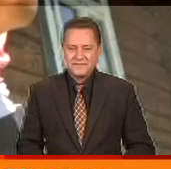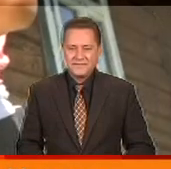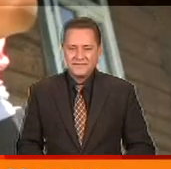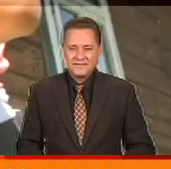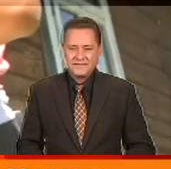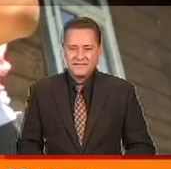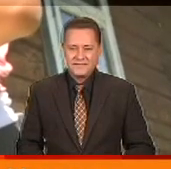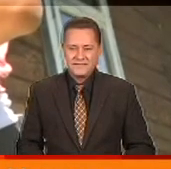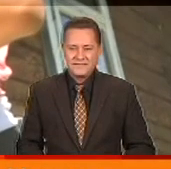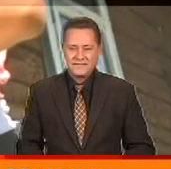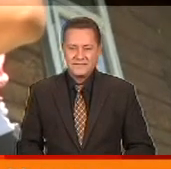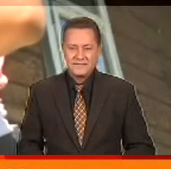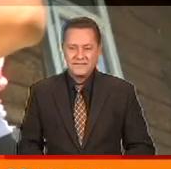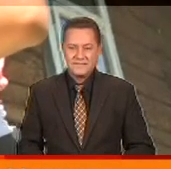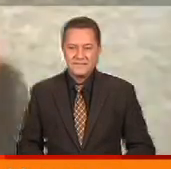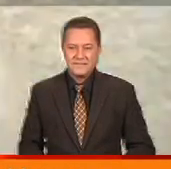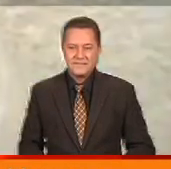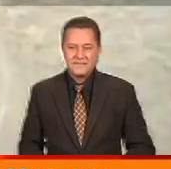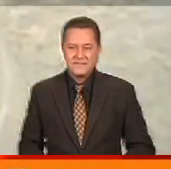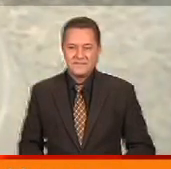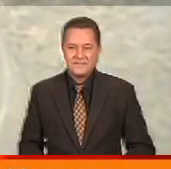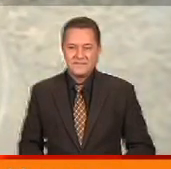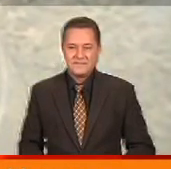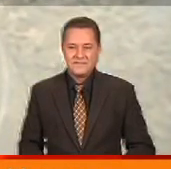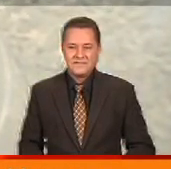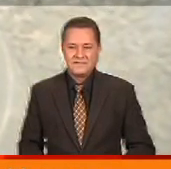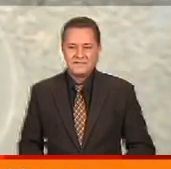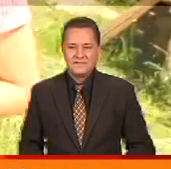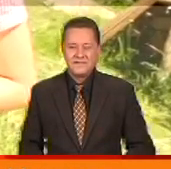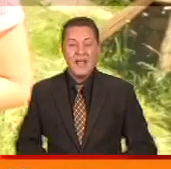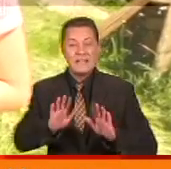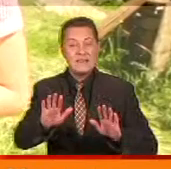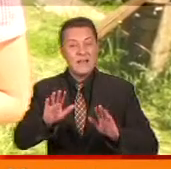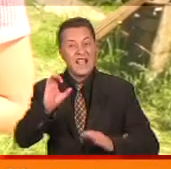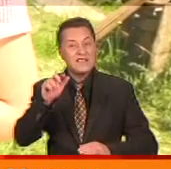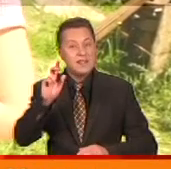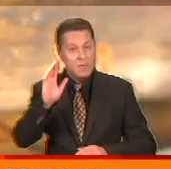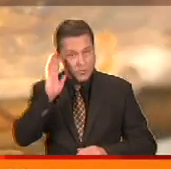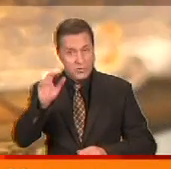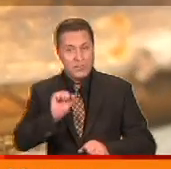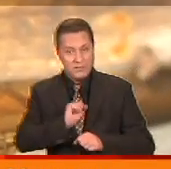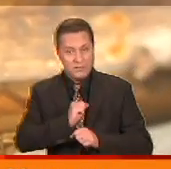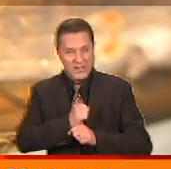Тепер тут тільки один канал буде працювати. Найкращий.